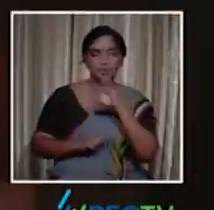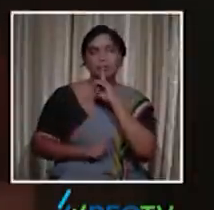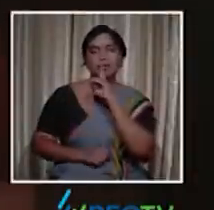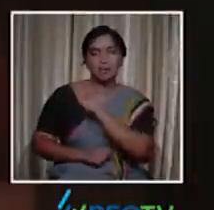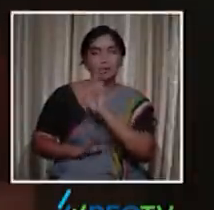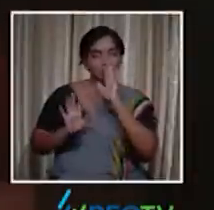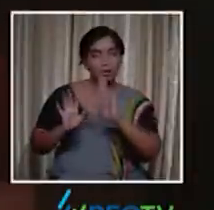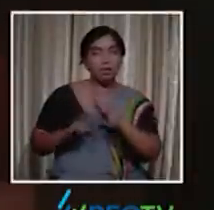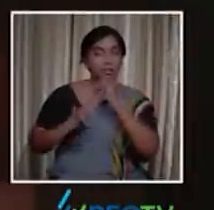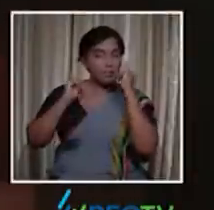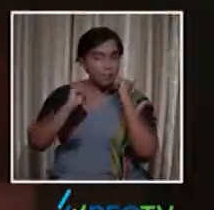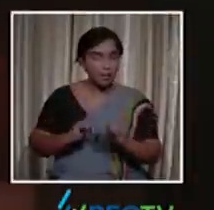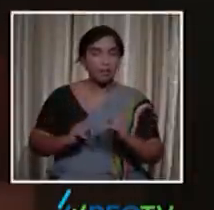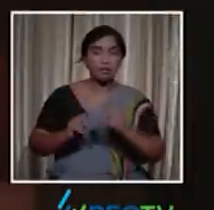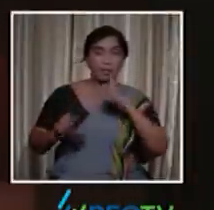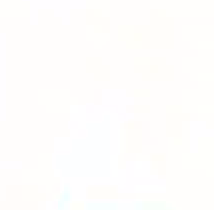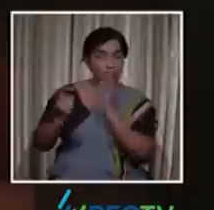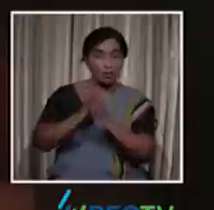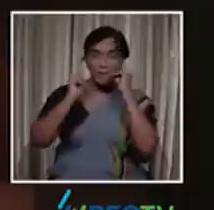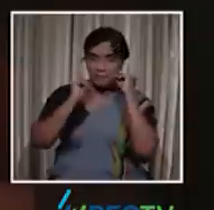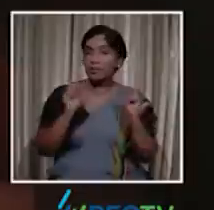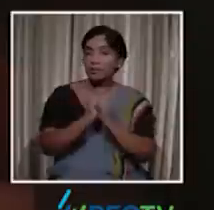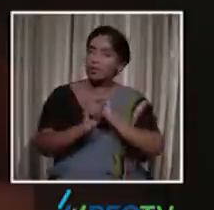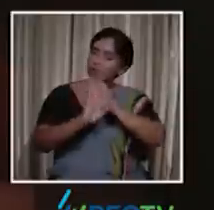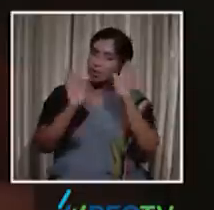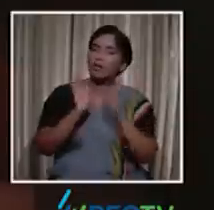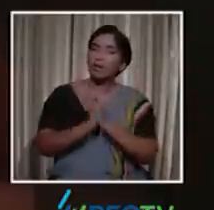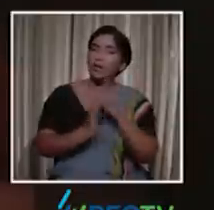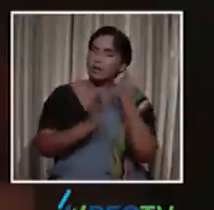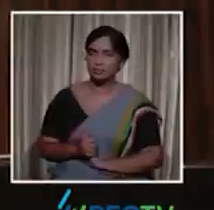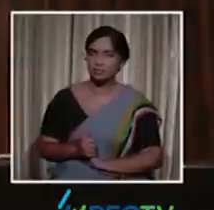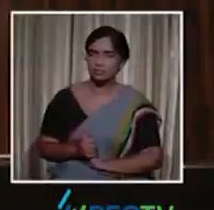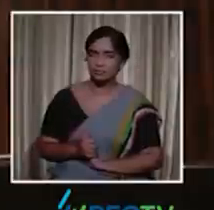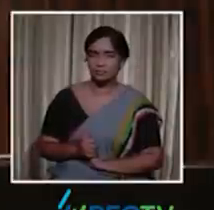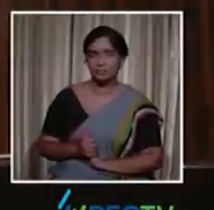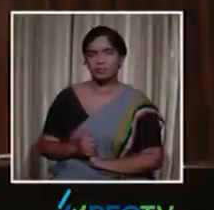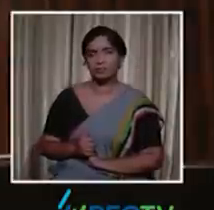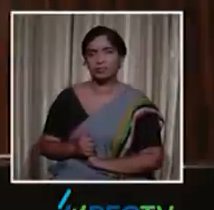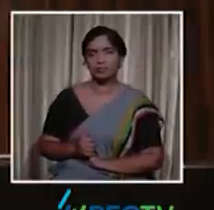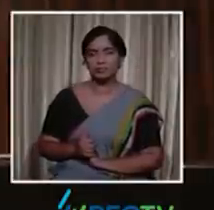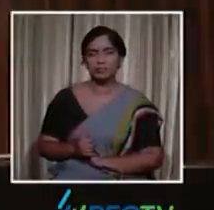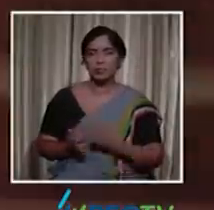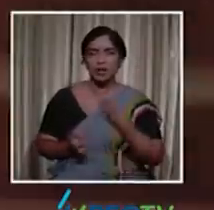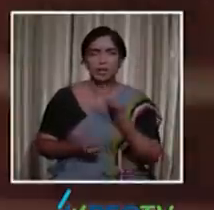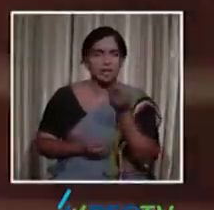ඒ සාපරාදී පාපතර ක්‍රියාව කරපු සියලුම දෙනා නීතිය හැමෝට ගෙනෙන්න ඕන අපි කවුරුහක්වත් වන්දිල්ලුවේ